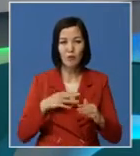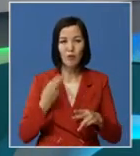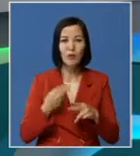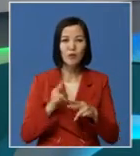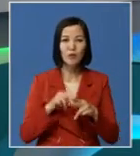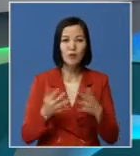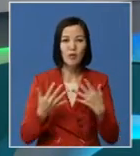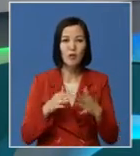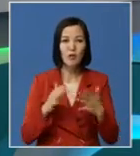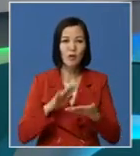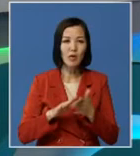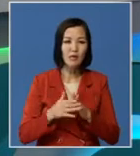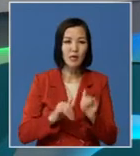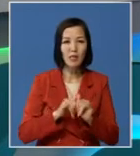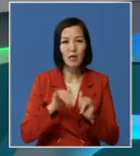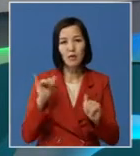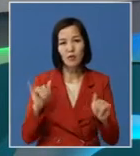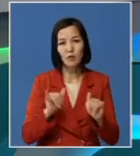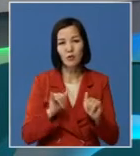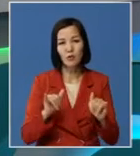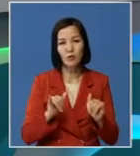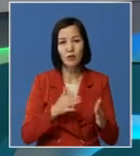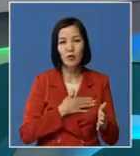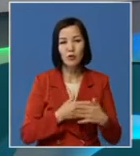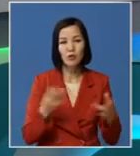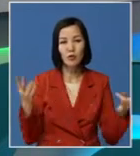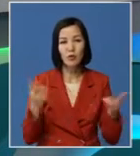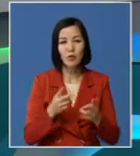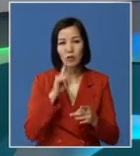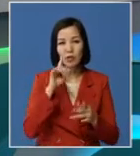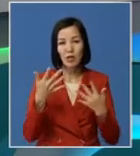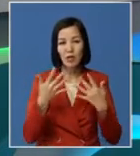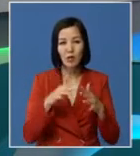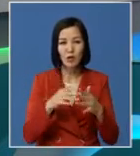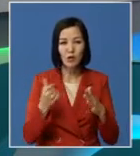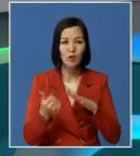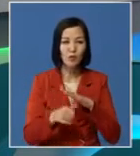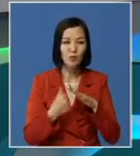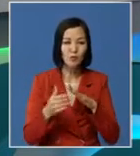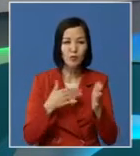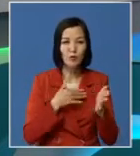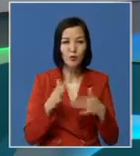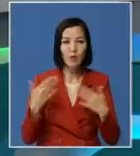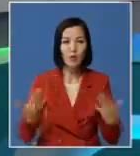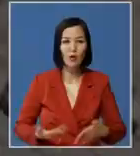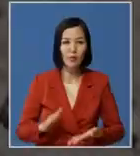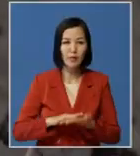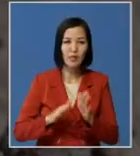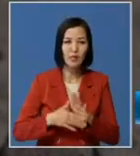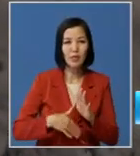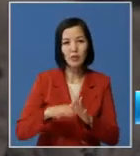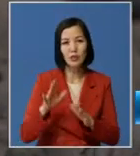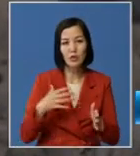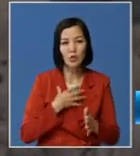барады. Сондықтан ауыл әлеуетін арттыруға күш салу қажет. Шалғай елді мекендердегі жұмыссыздықты жойып, әлеуметтік